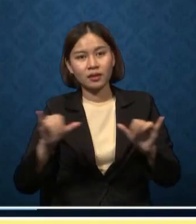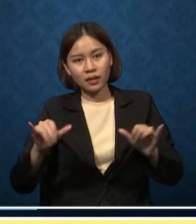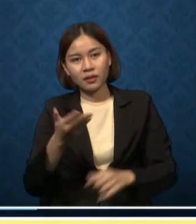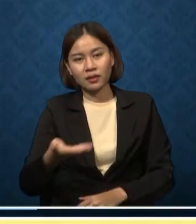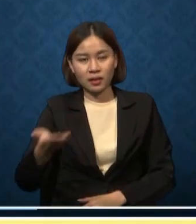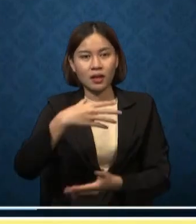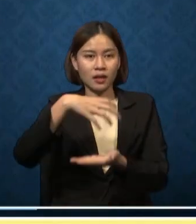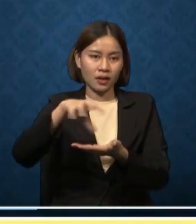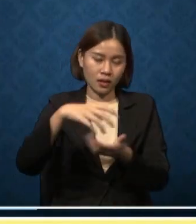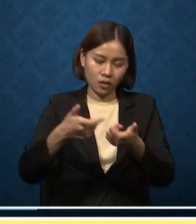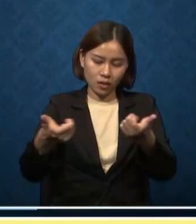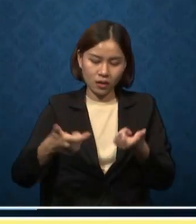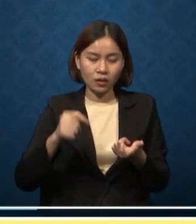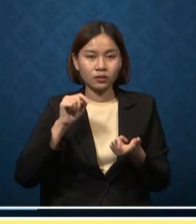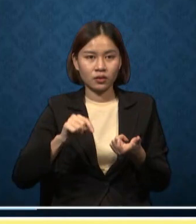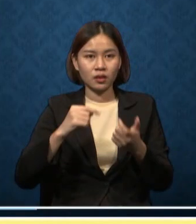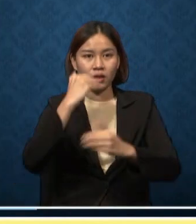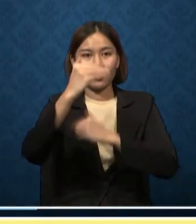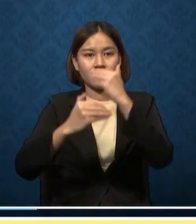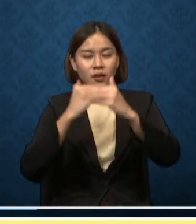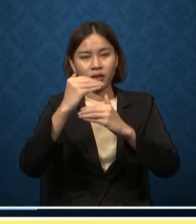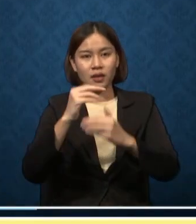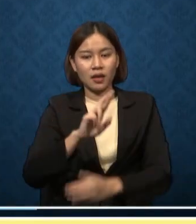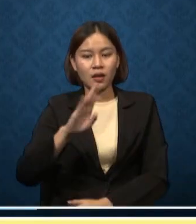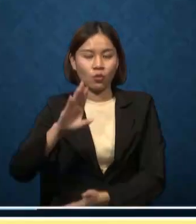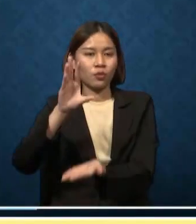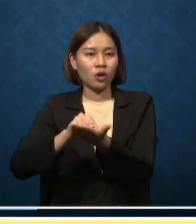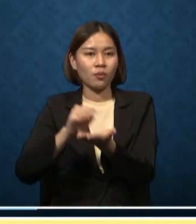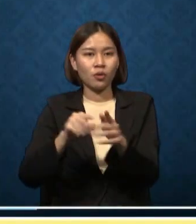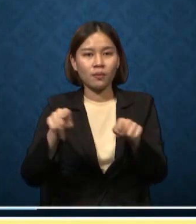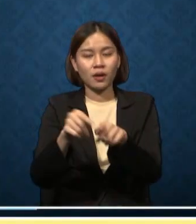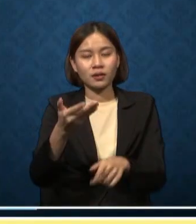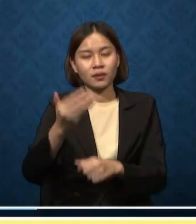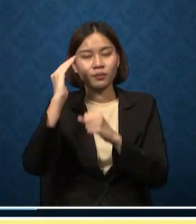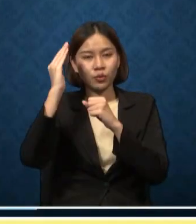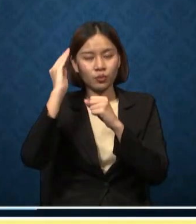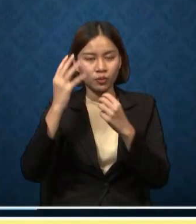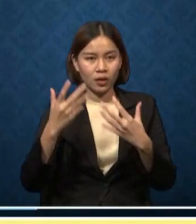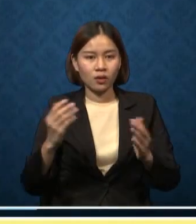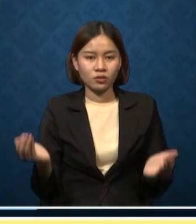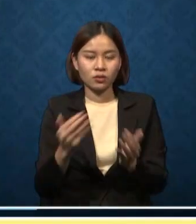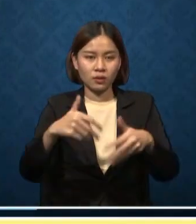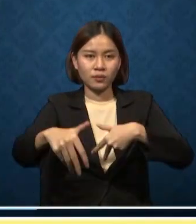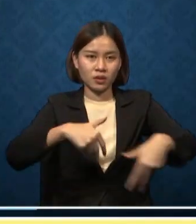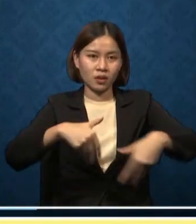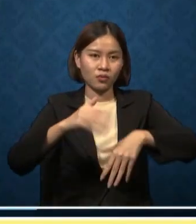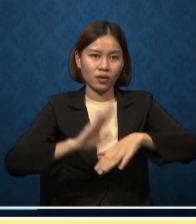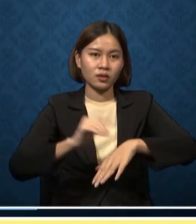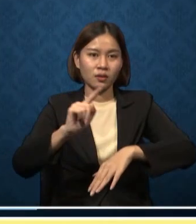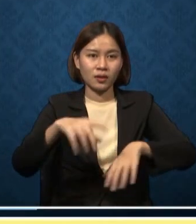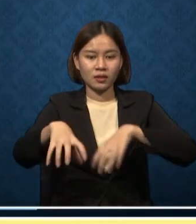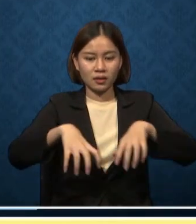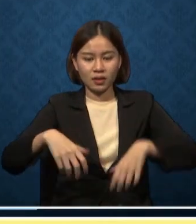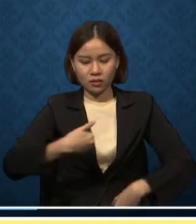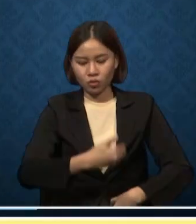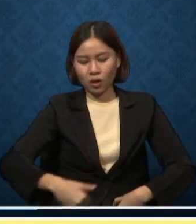ท่านได้เน้นอยู่ในรายงานท่านพัฒนาและบูรณาการระบบข้อมูลนี่ก็เหมือนที่ท่านพูดนะครับส่งเสริมประชาชนมีขีดความสามารถในการจัดการสุขภาพ